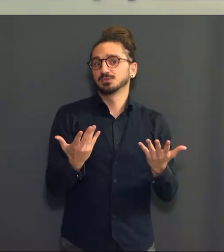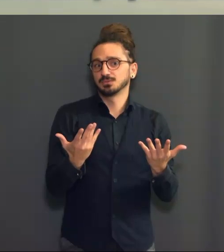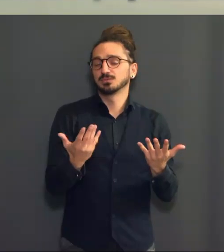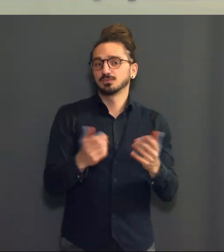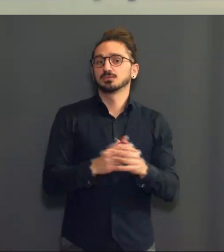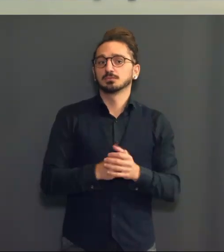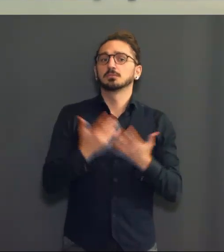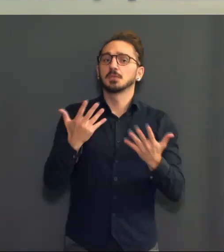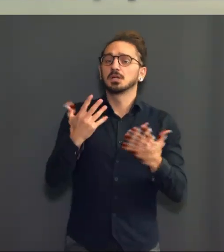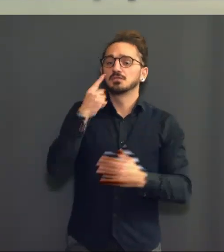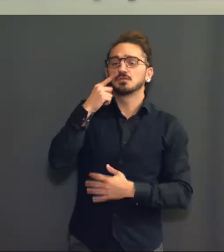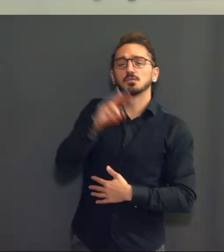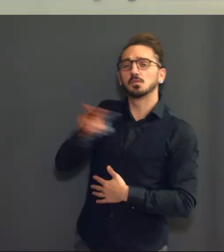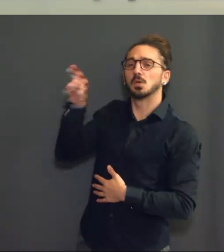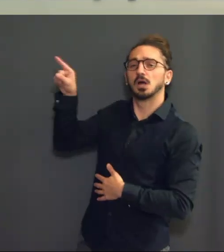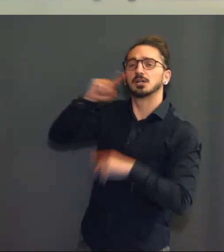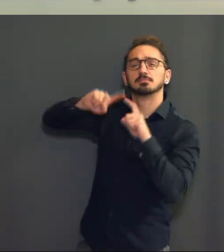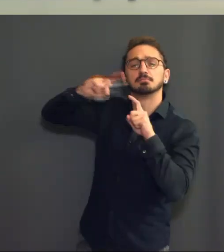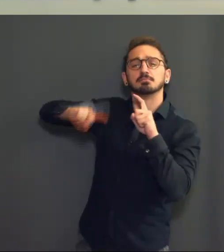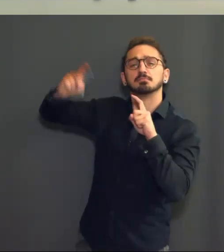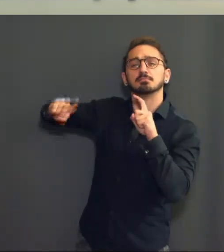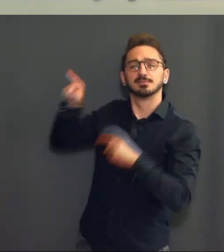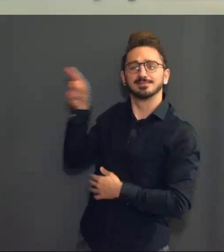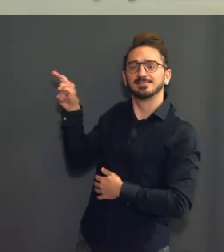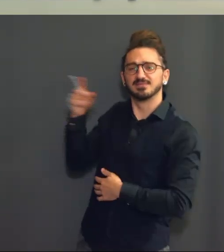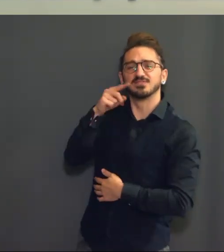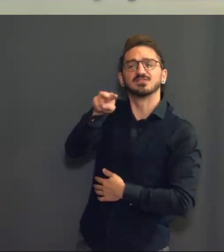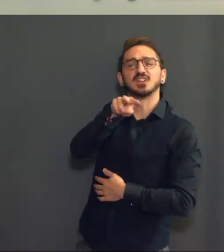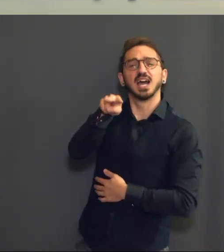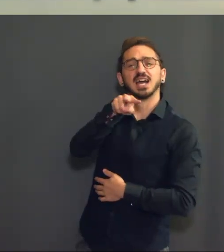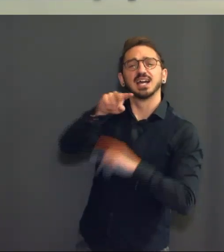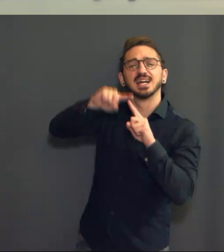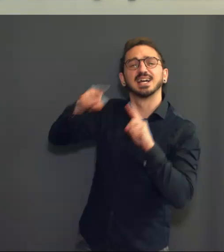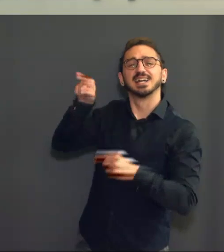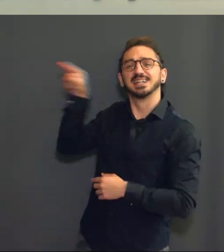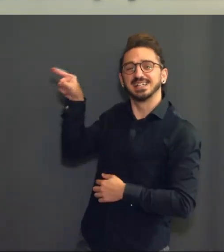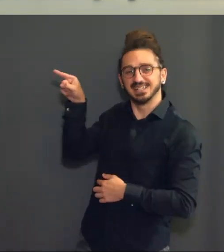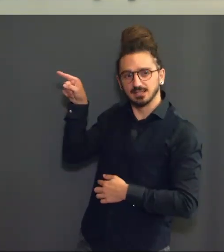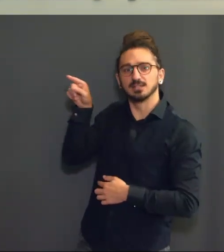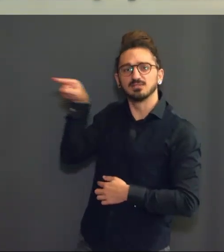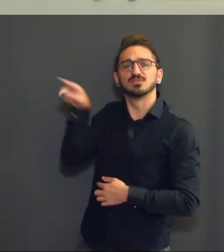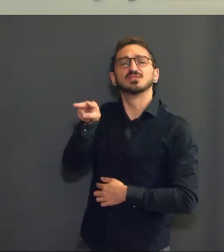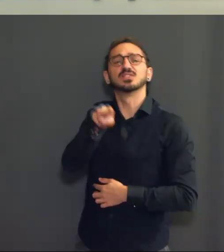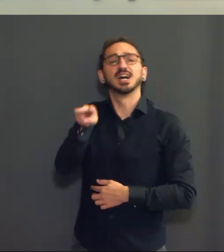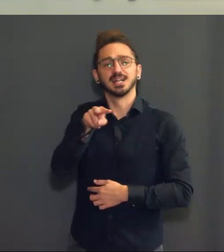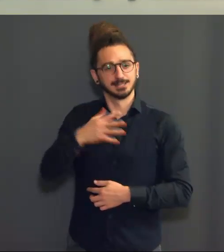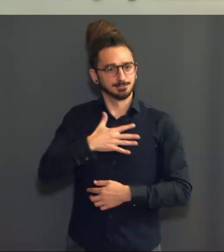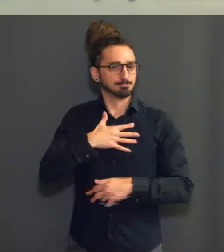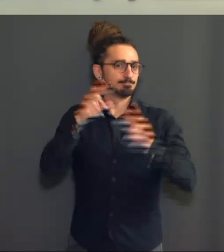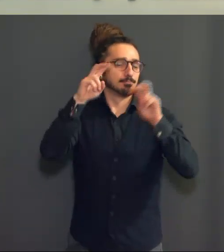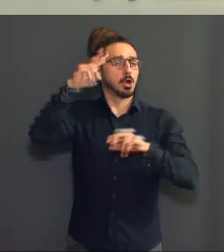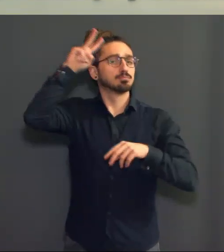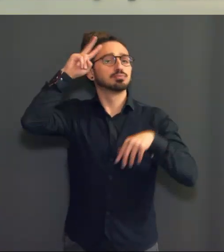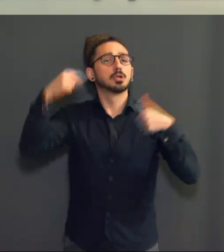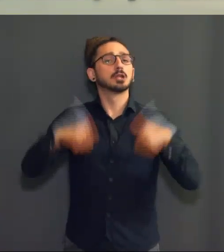haut une courbe verte qui indique le pourcentage de temps que nous restons plus que la normale à la maison. C'est quoi la normale? C'est